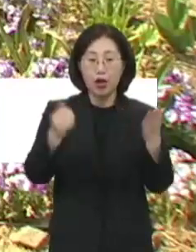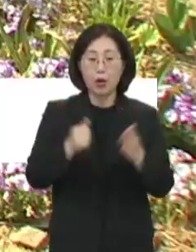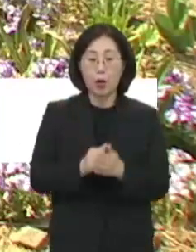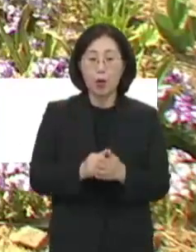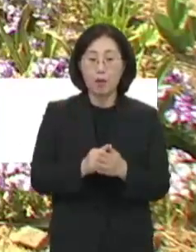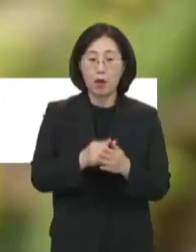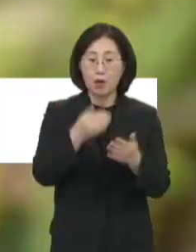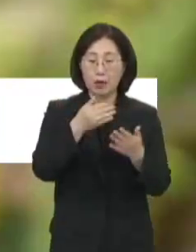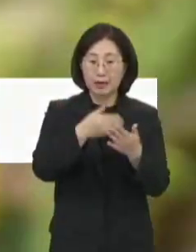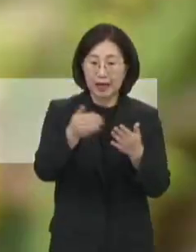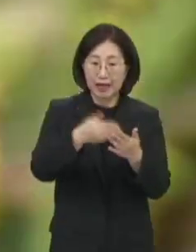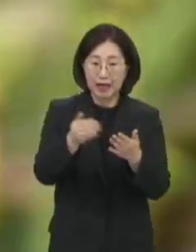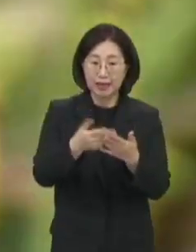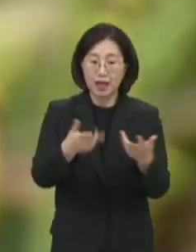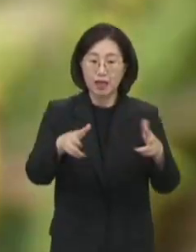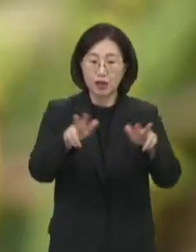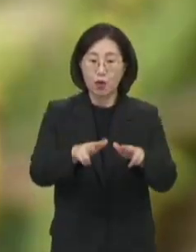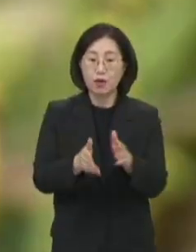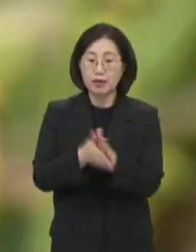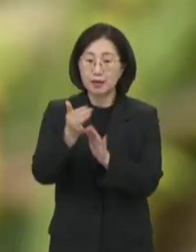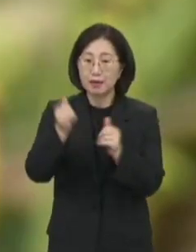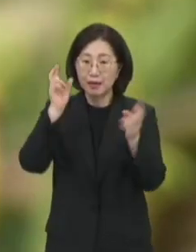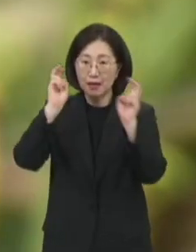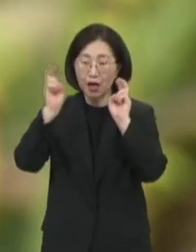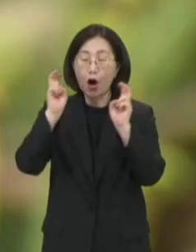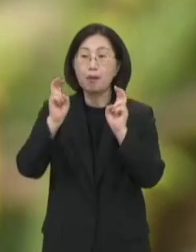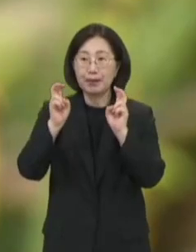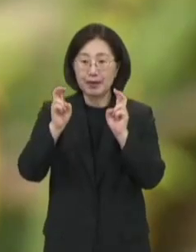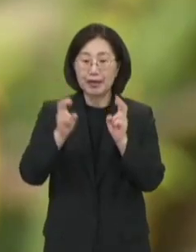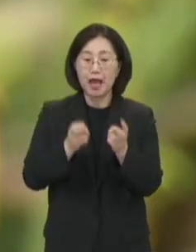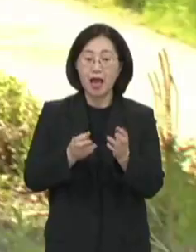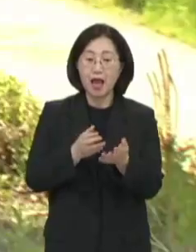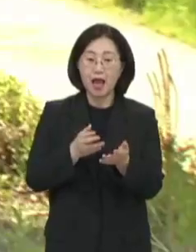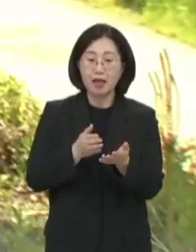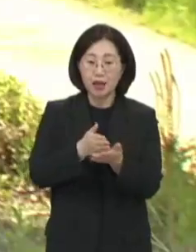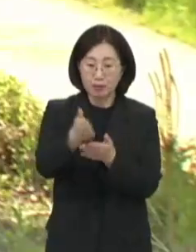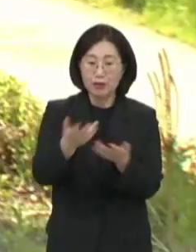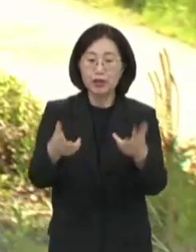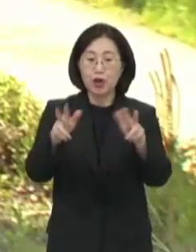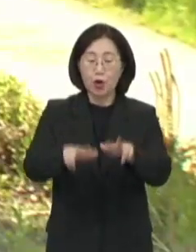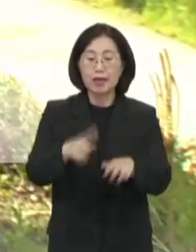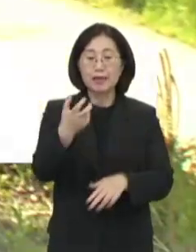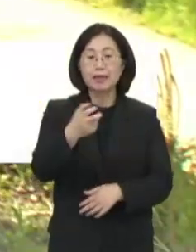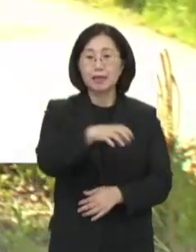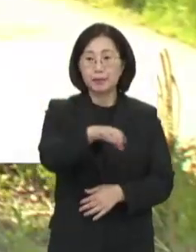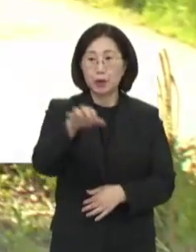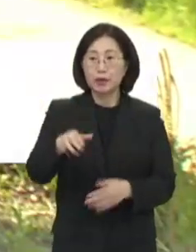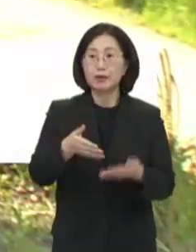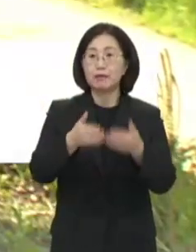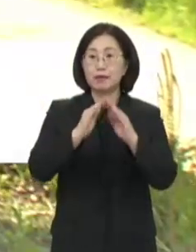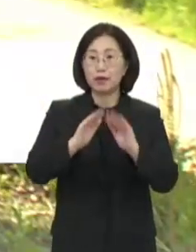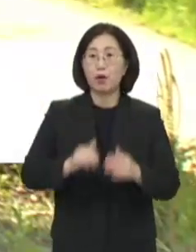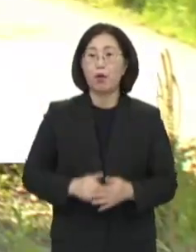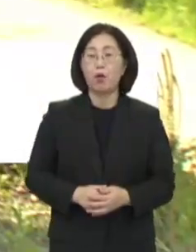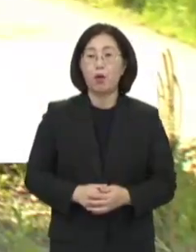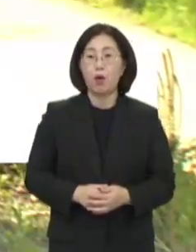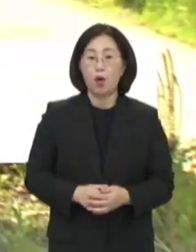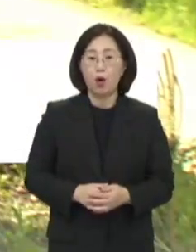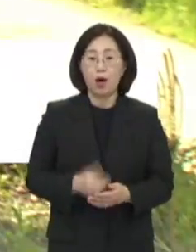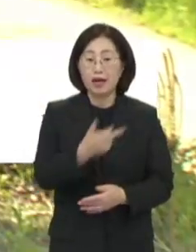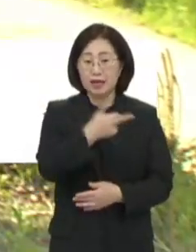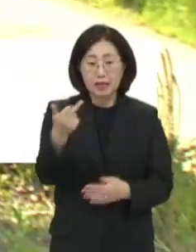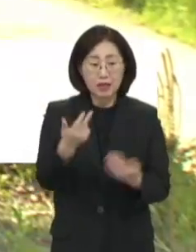정원, 기업과 시민 참여 정원 등이 70여 곳 조성됩니다. 큰 공원이고 우리나라에도 별로 없는 걸로 알고